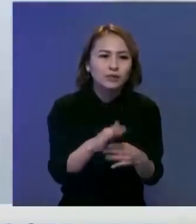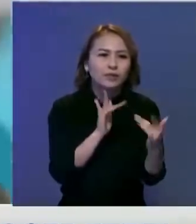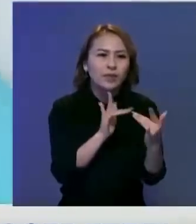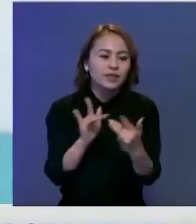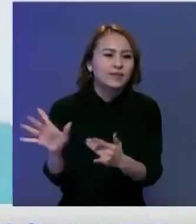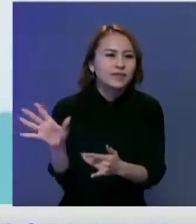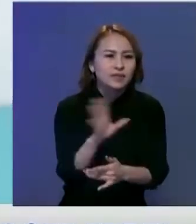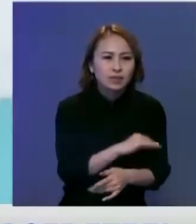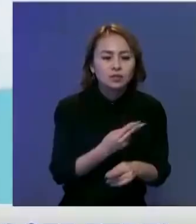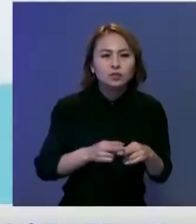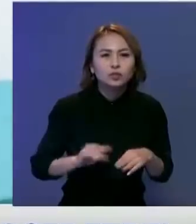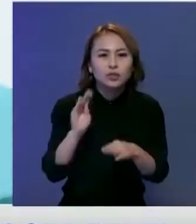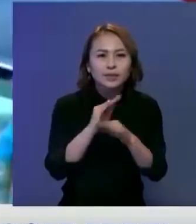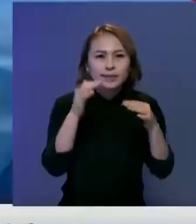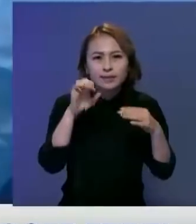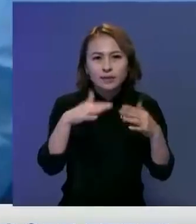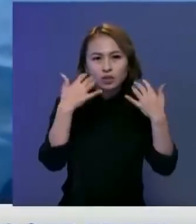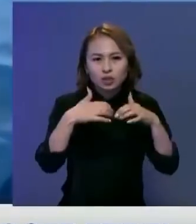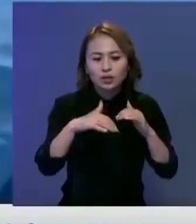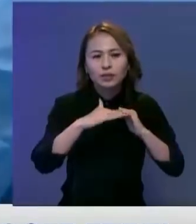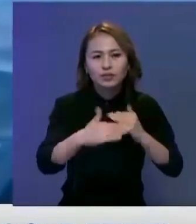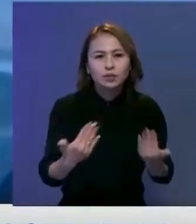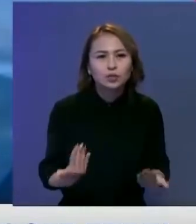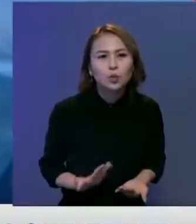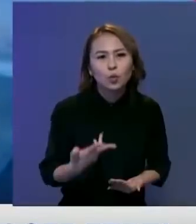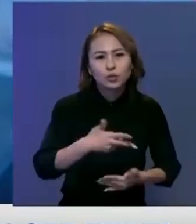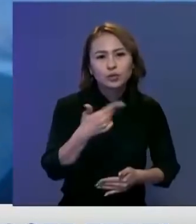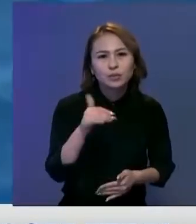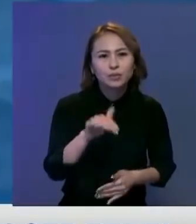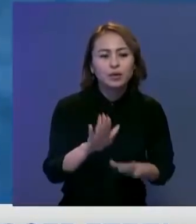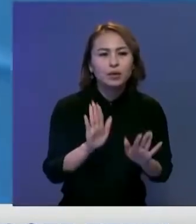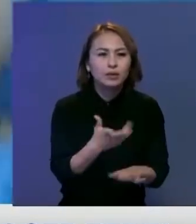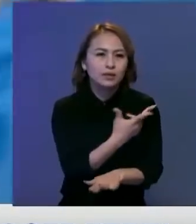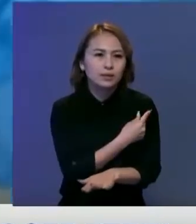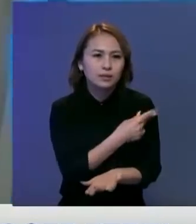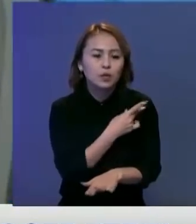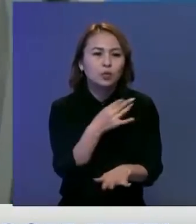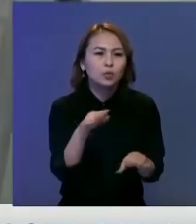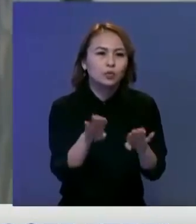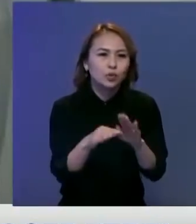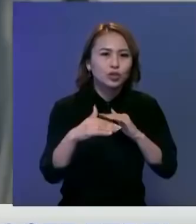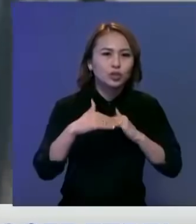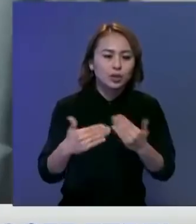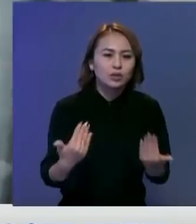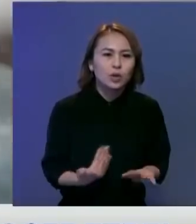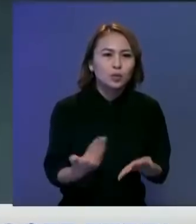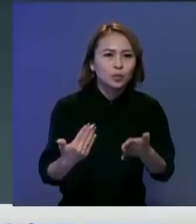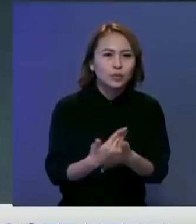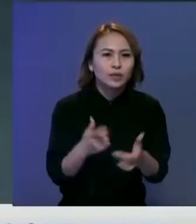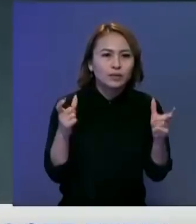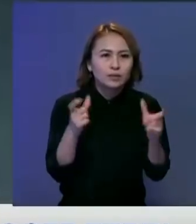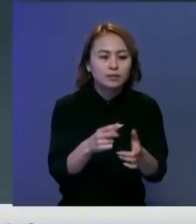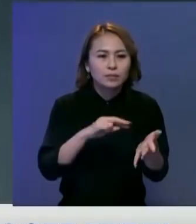үзге қойылмаған. Статистика бойынша ел тұрғындарының тек 31 мүң ғана егілген. Деседе жергілікті білік жаңа шектеу шараларын